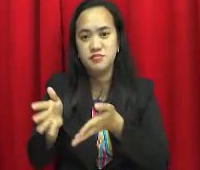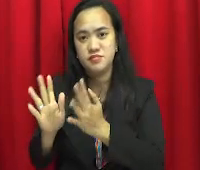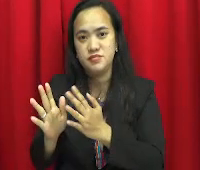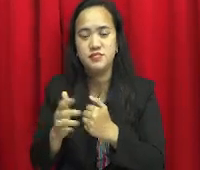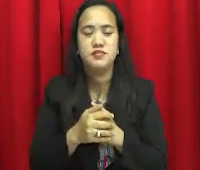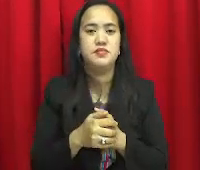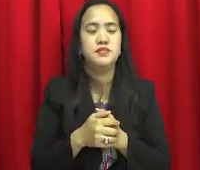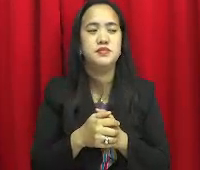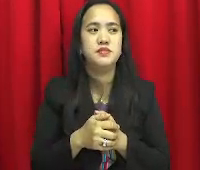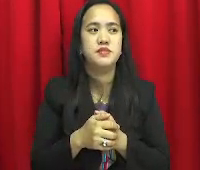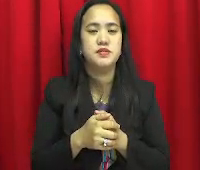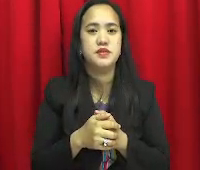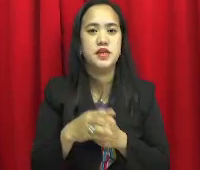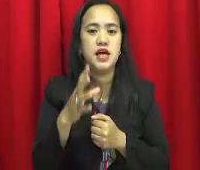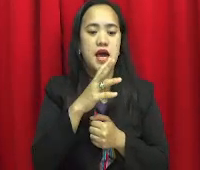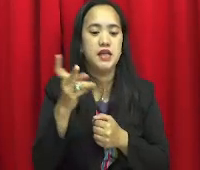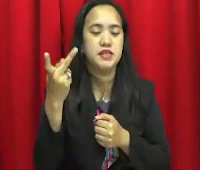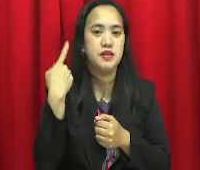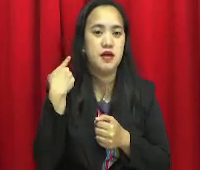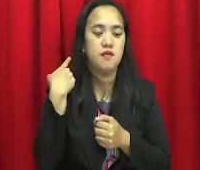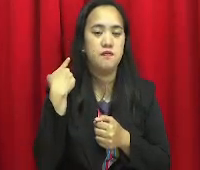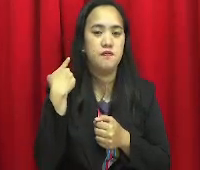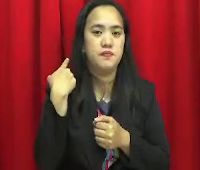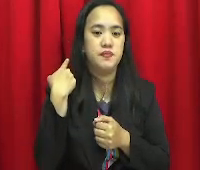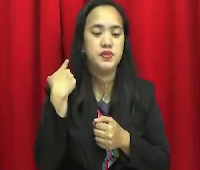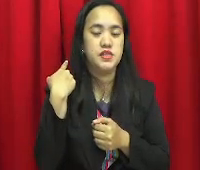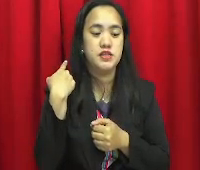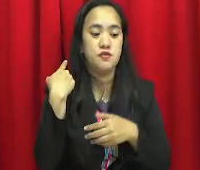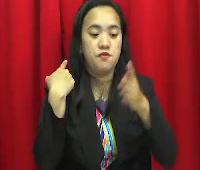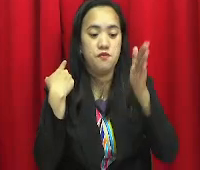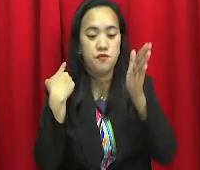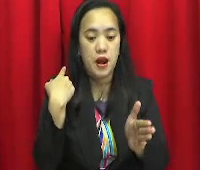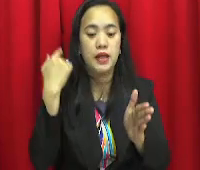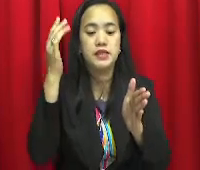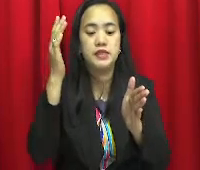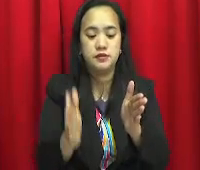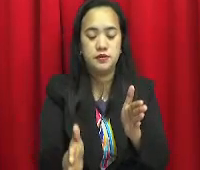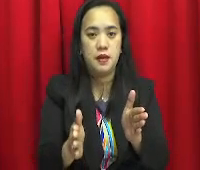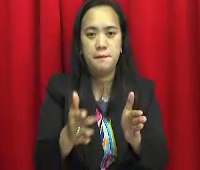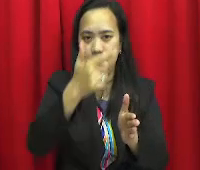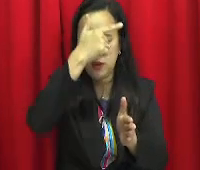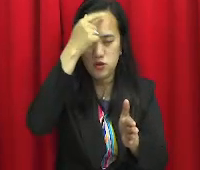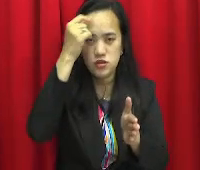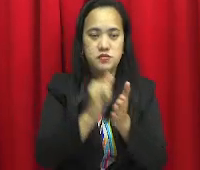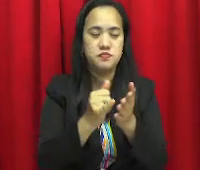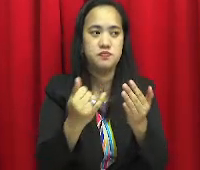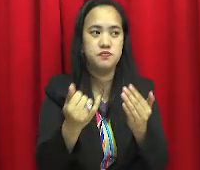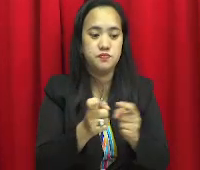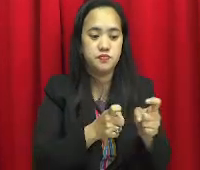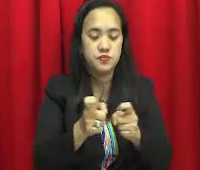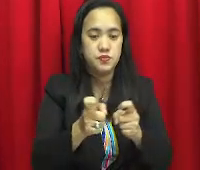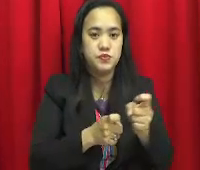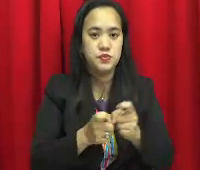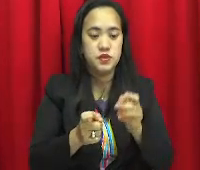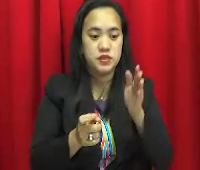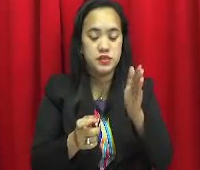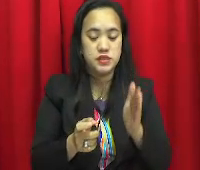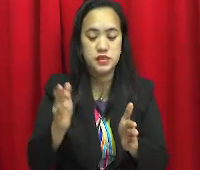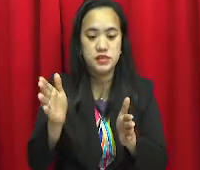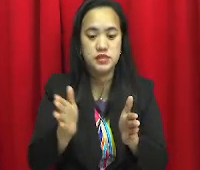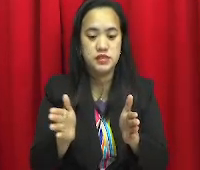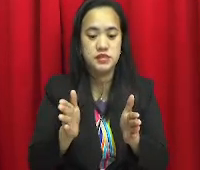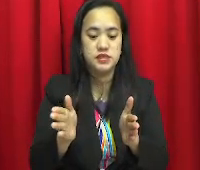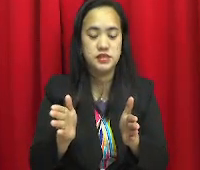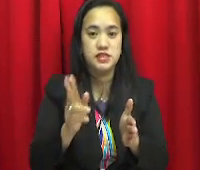ko, tatapatan ko yan ng dahan-dahan, tapos kasi naka-cruise control ako, then nagtatago ako, inuurong